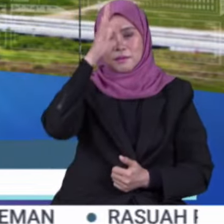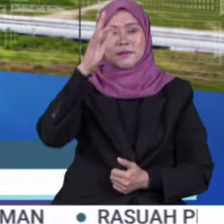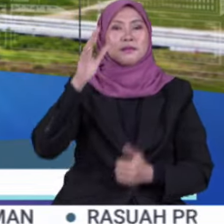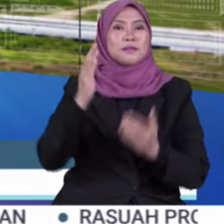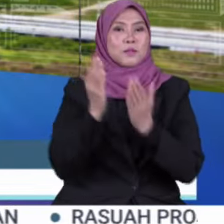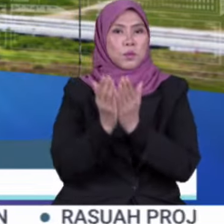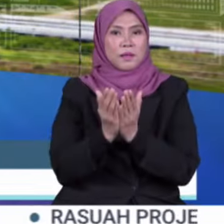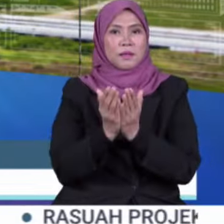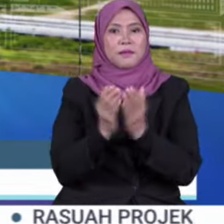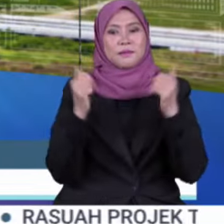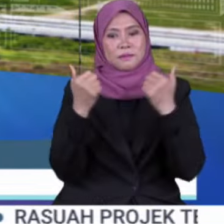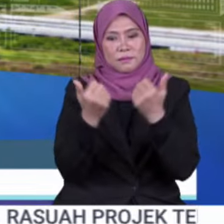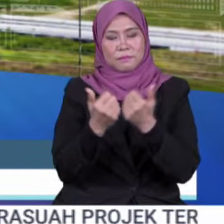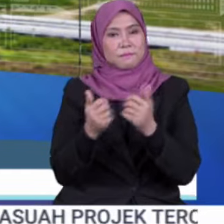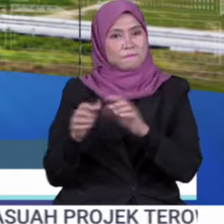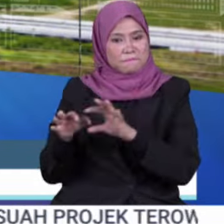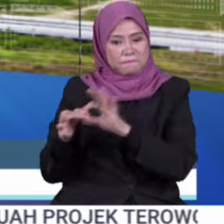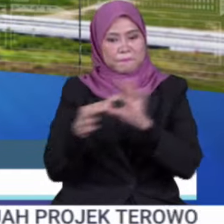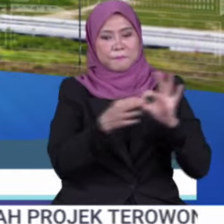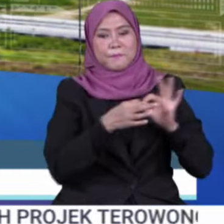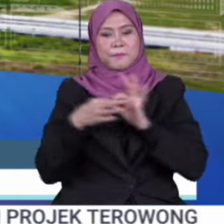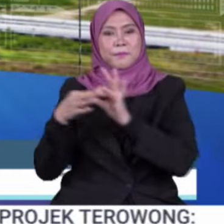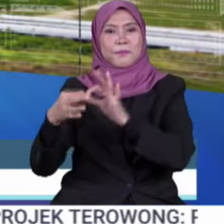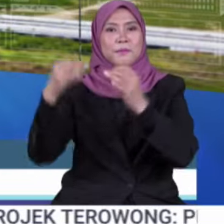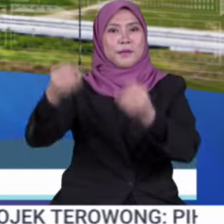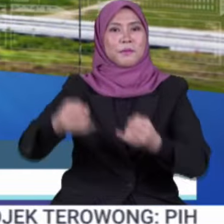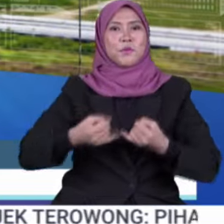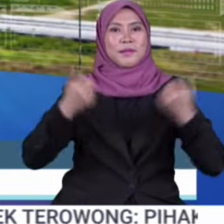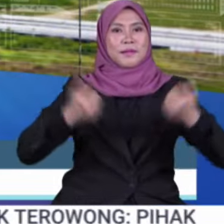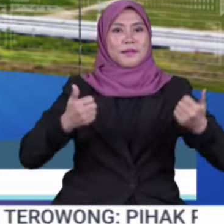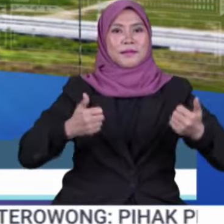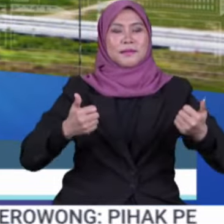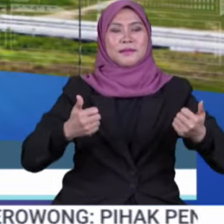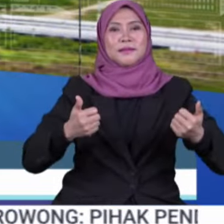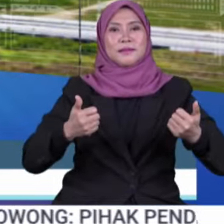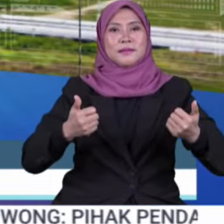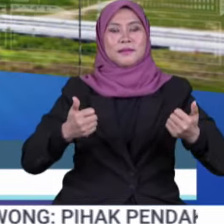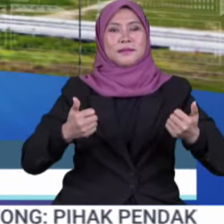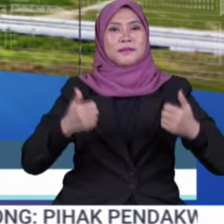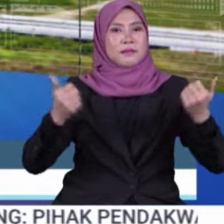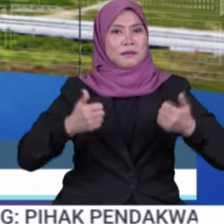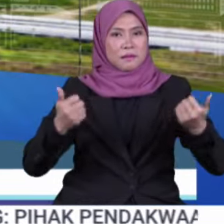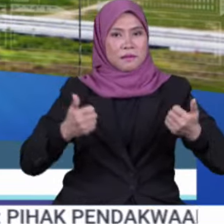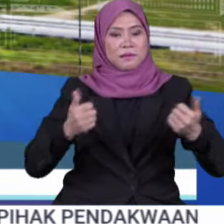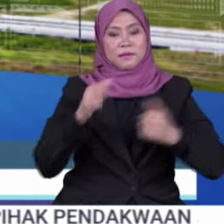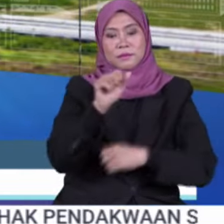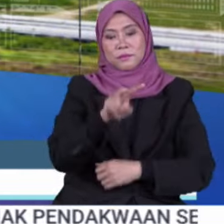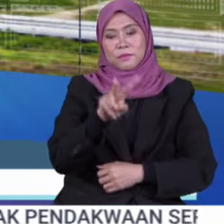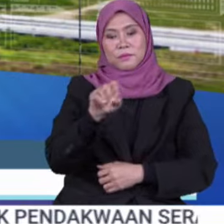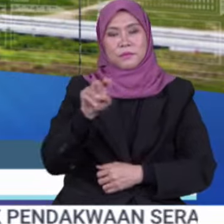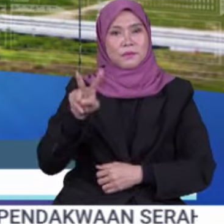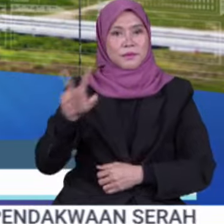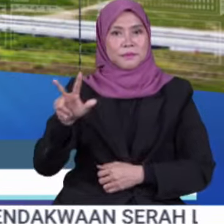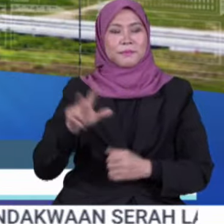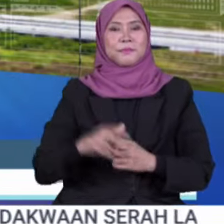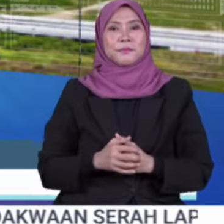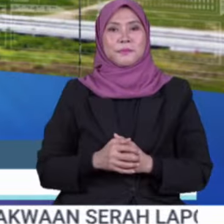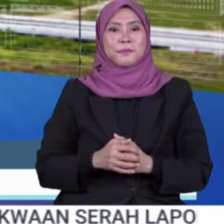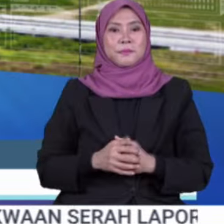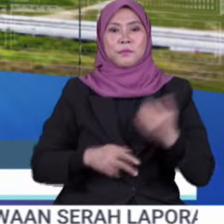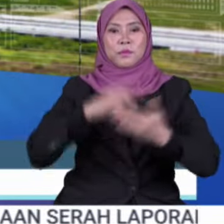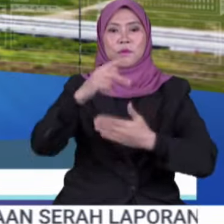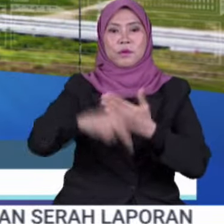Sekolah bersama bergabung mengadakan jamuan Aidilfitri di Majlis Mega Raya Tetra 2023. Program